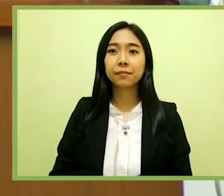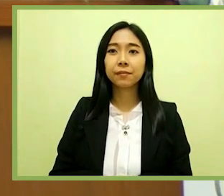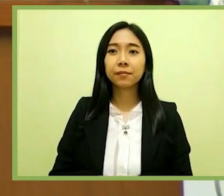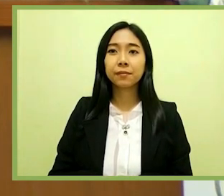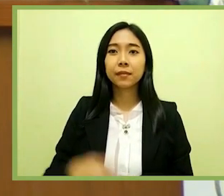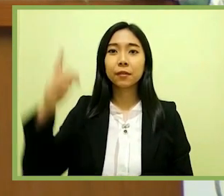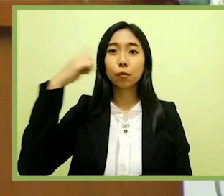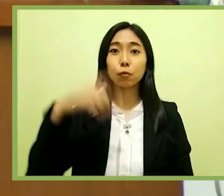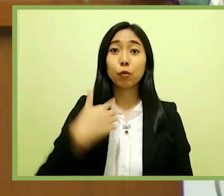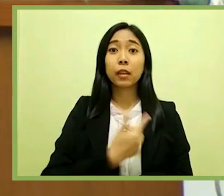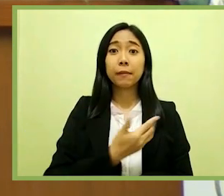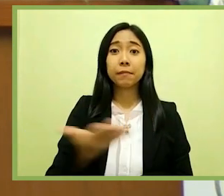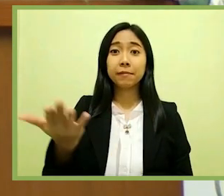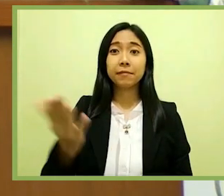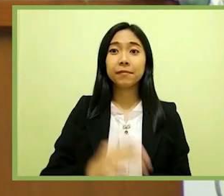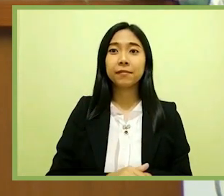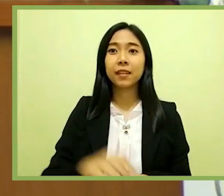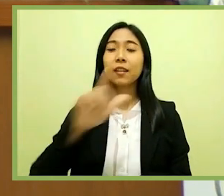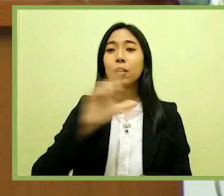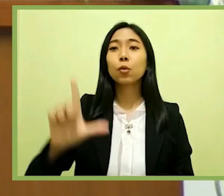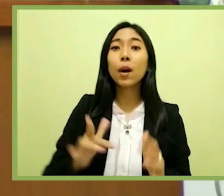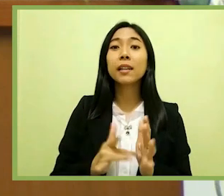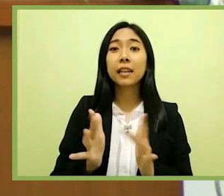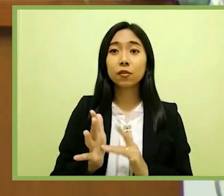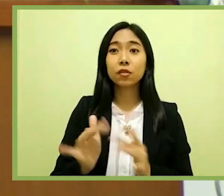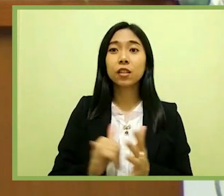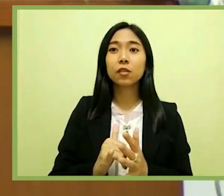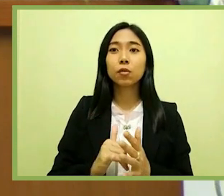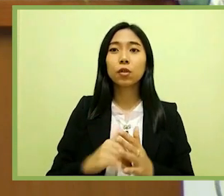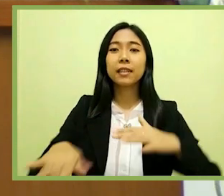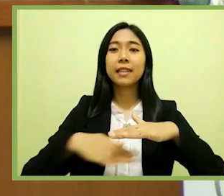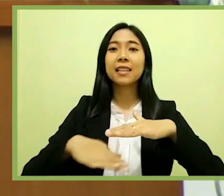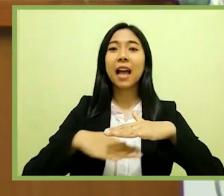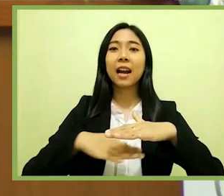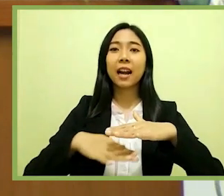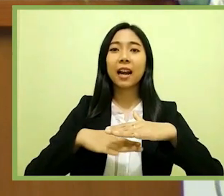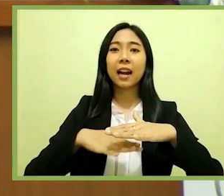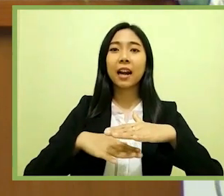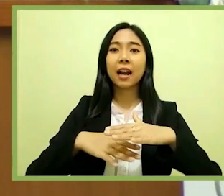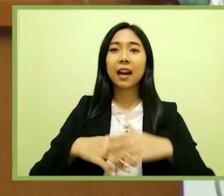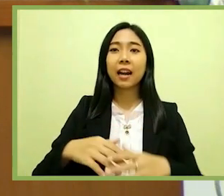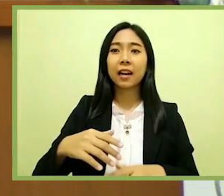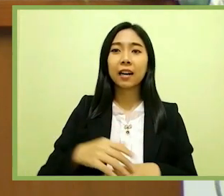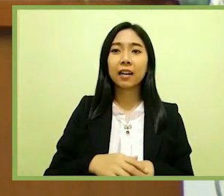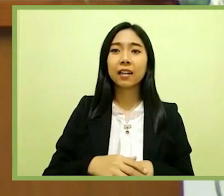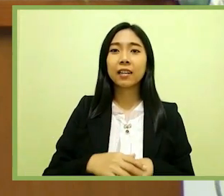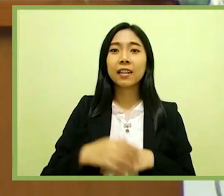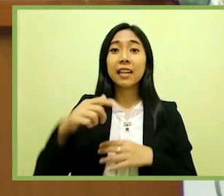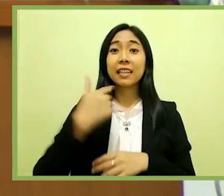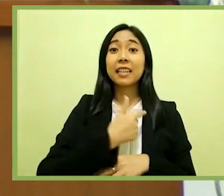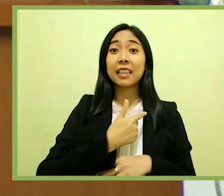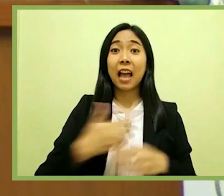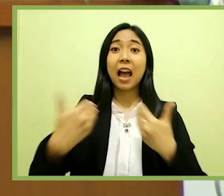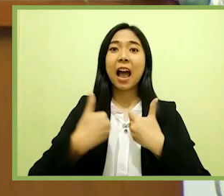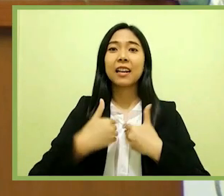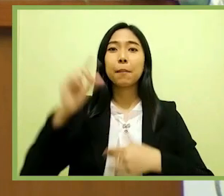kita, Tuhan Yesus Kristus adalah dasar dan alasan mengapa kita semua